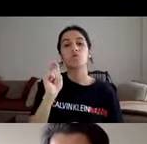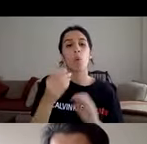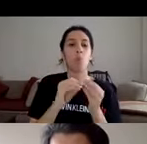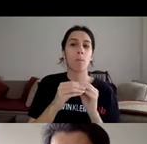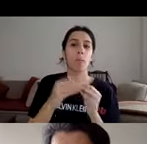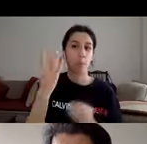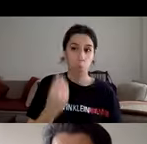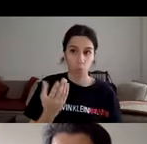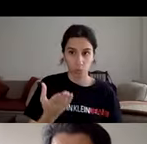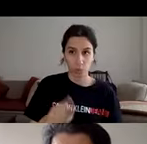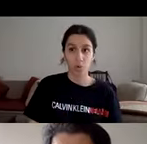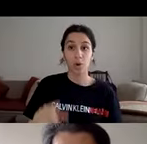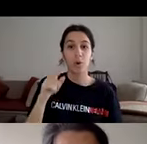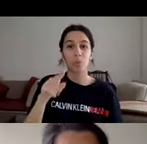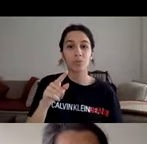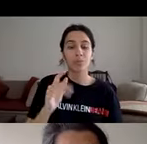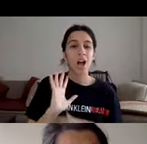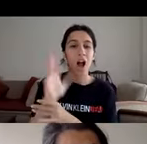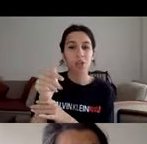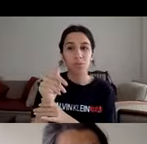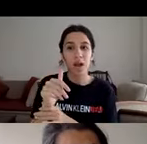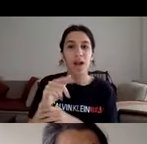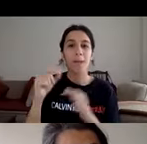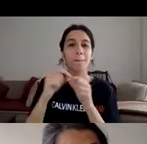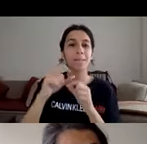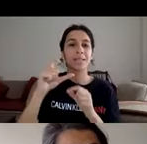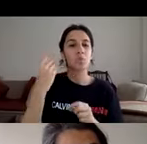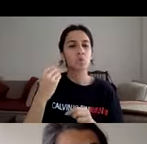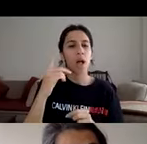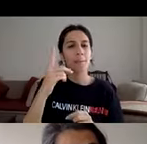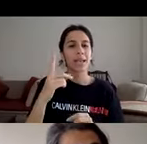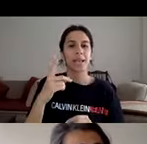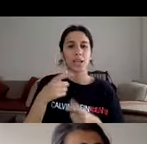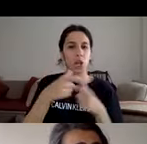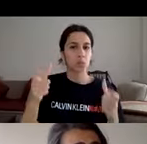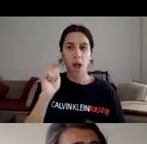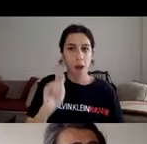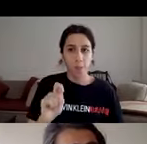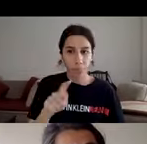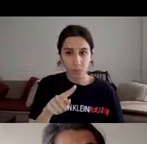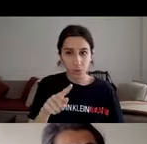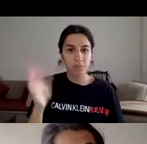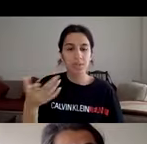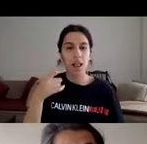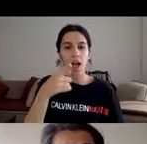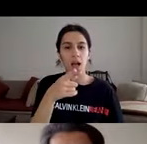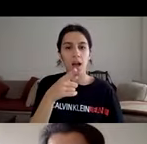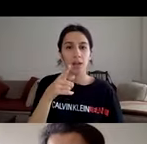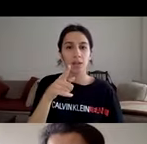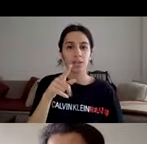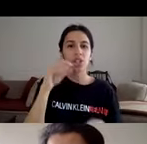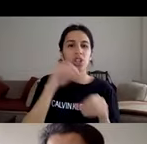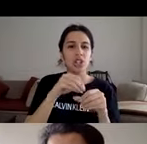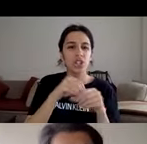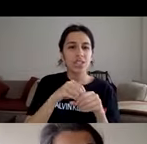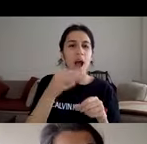dönüşebiliyor. Bunu aşmak için BBC güzel beta seviyesinde bir girişimde bulunmuş. Siz içeri girdiğinizde haberlere belli